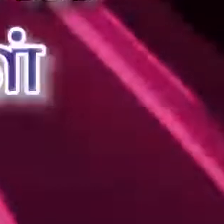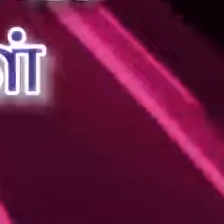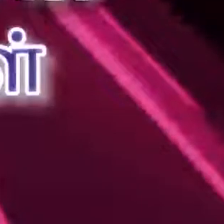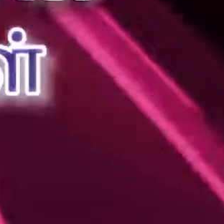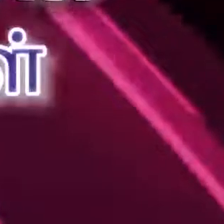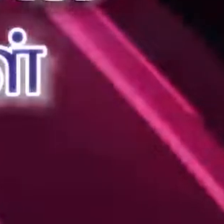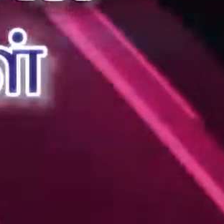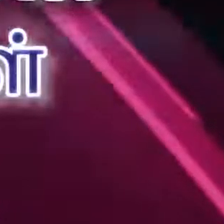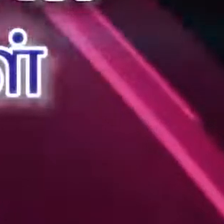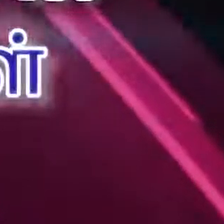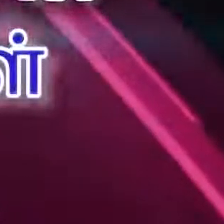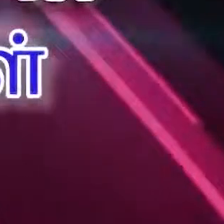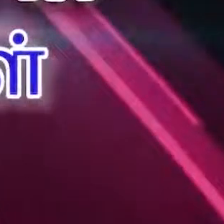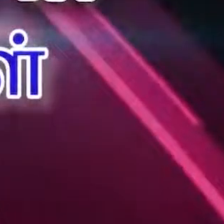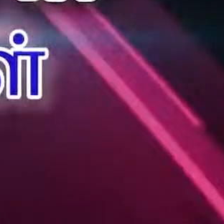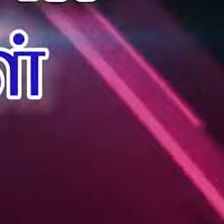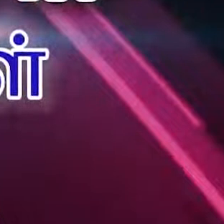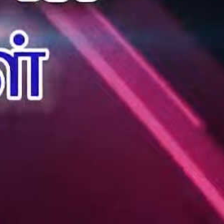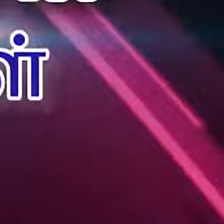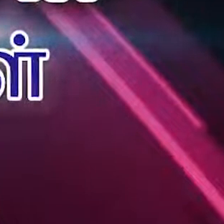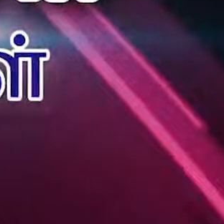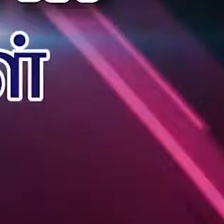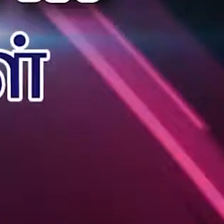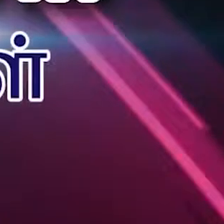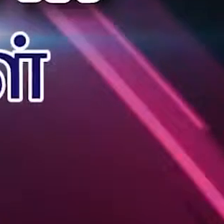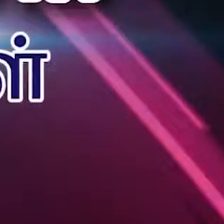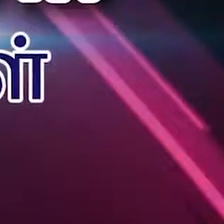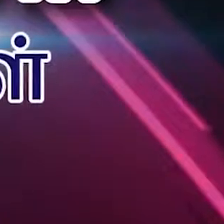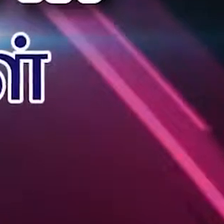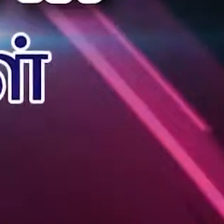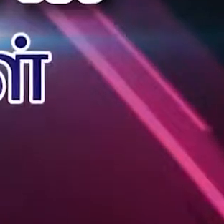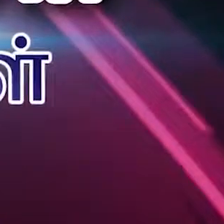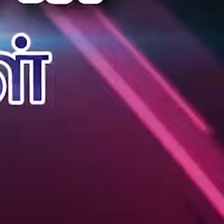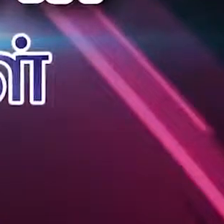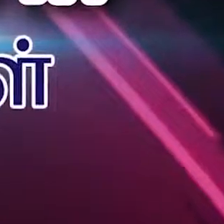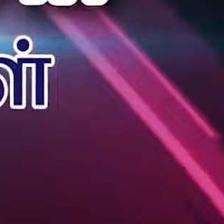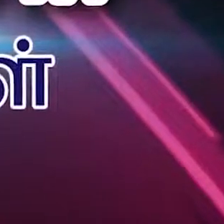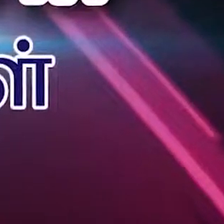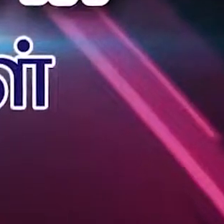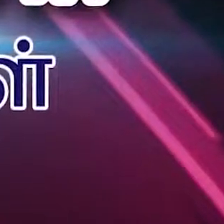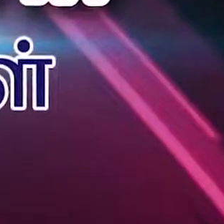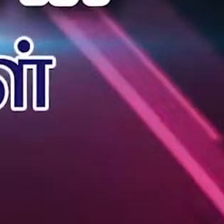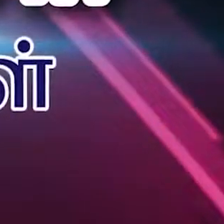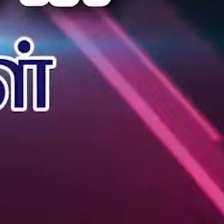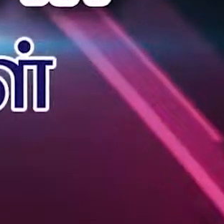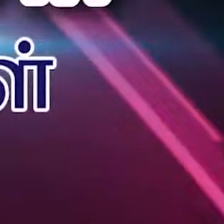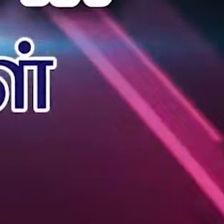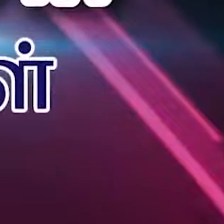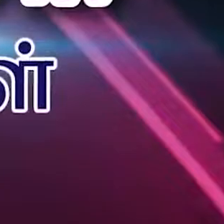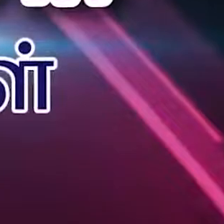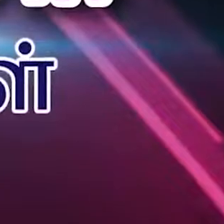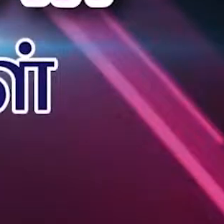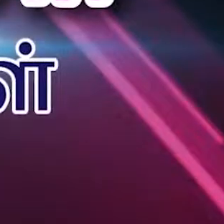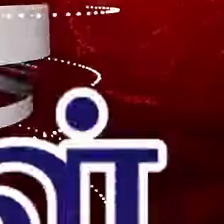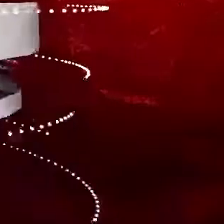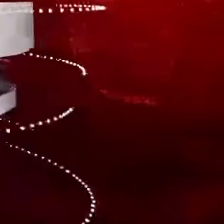வணக்கம். தமிழ் பேசும் மக்களின் உரிமை குரலான வீரகேசரியின் இரவு நேர பிரதான செய்திகள். வாசிப்பது மாணிக்கம் நேசமணி, செய்தி ஆசிரியர்